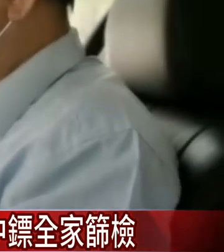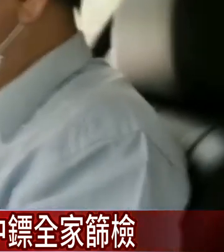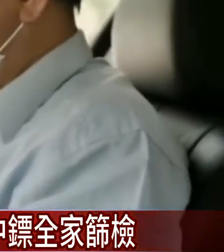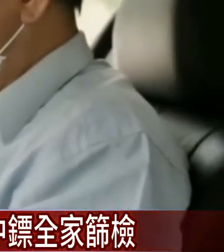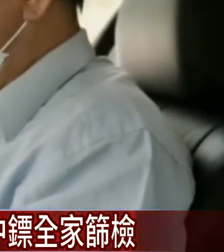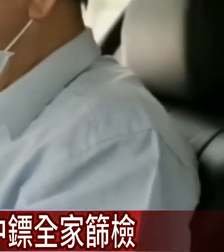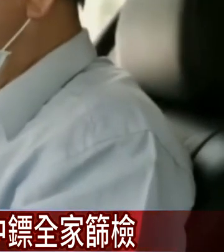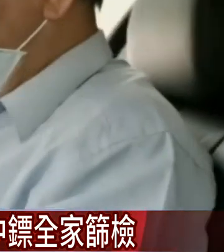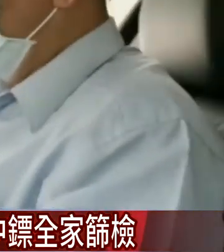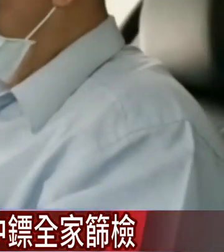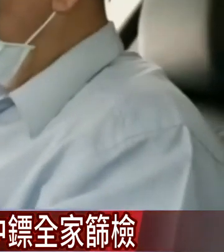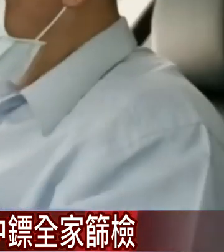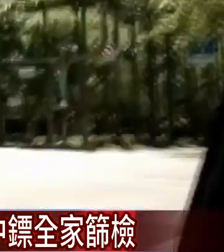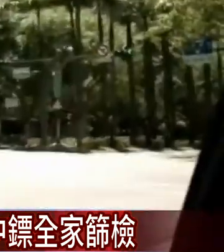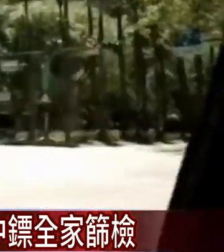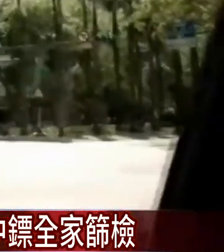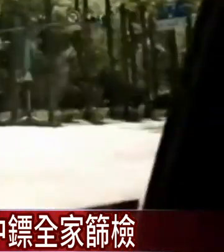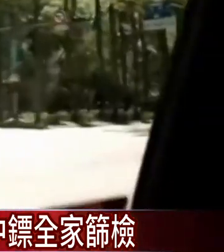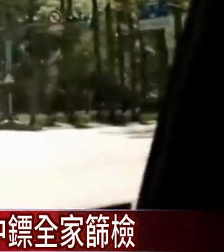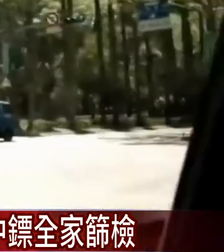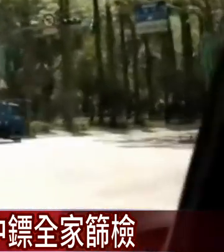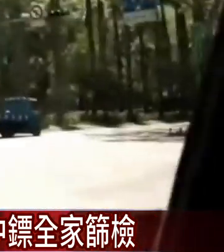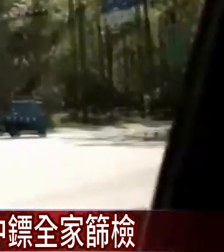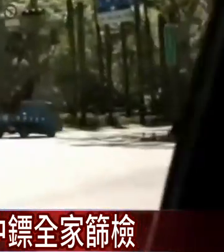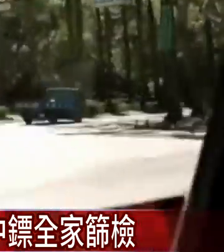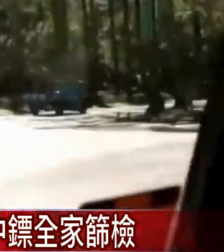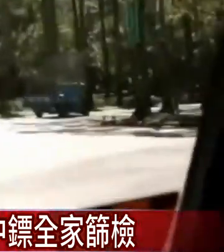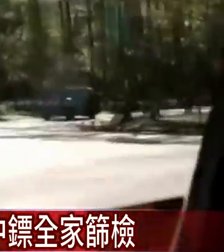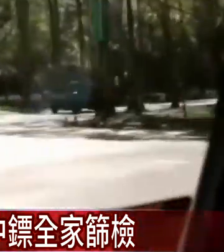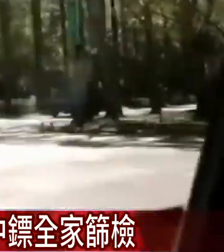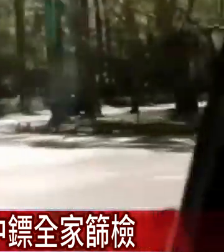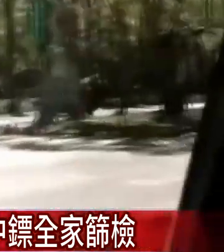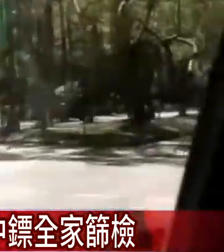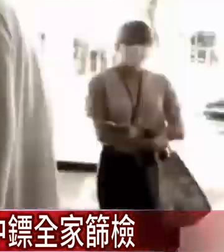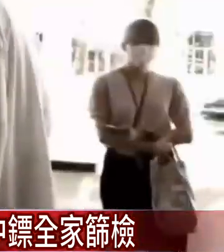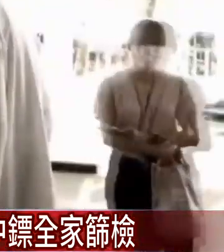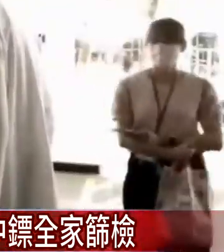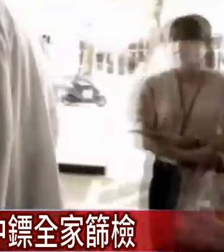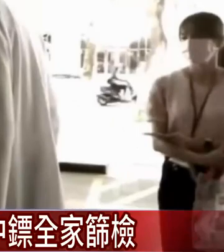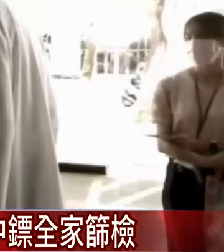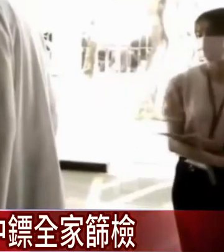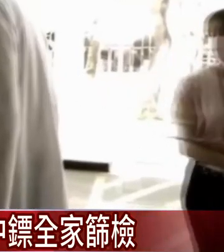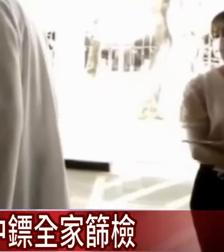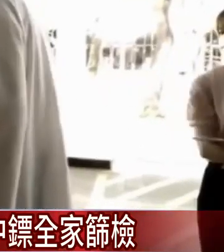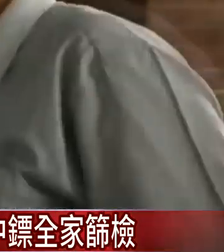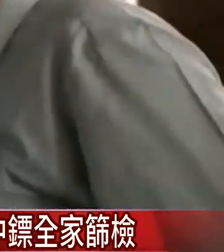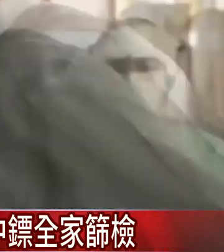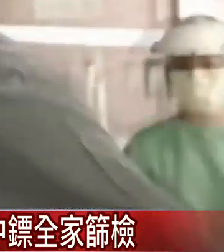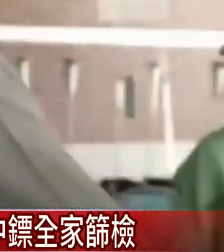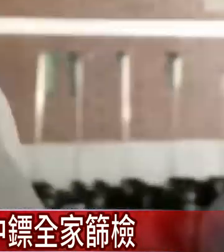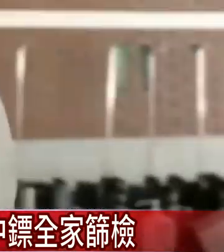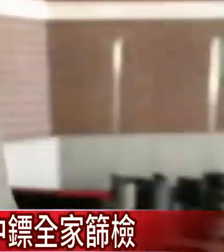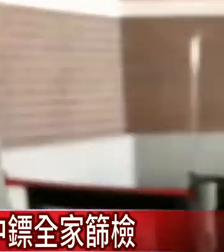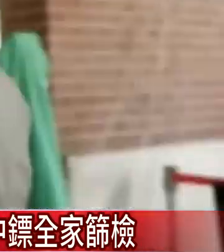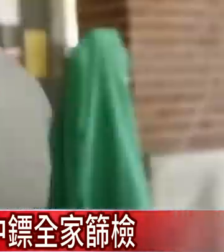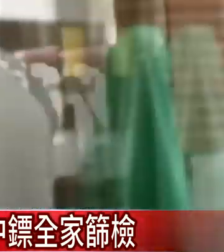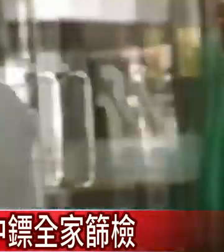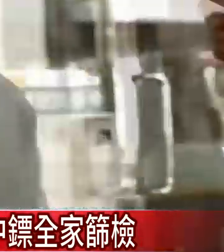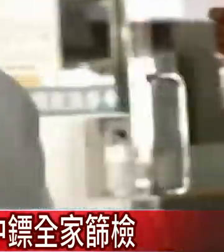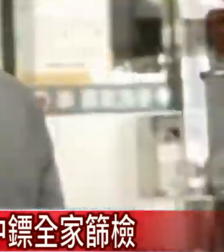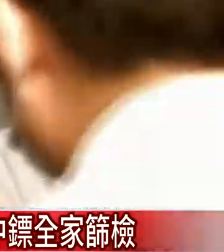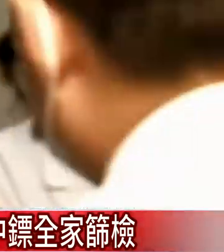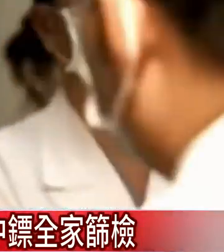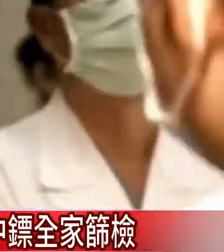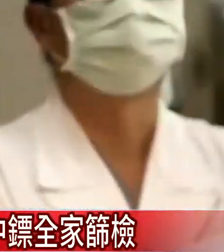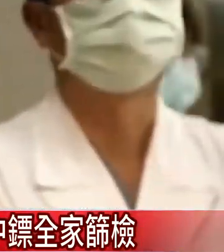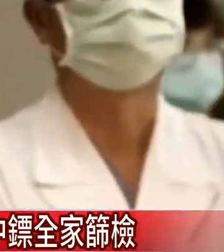基于这个疾病哦，很明显有家户感染的趋势，你知道哈，常常是一个人得的哈，那全家都会感染